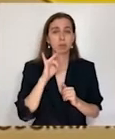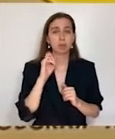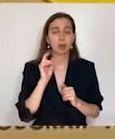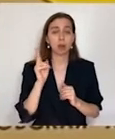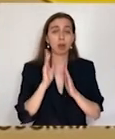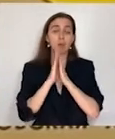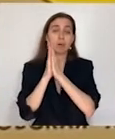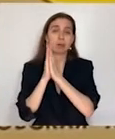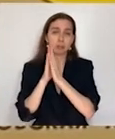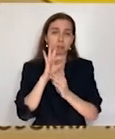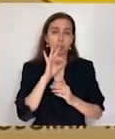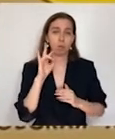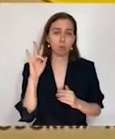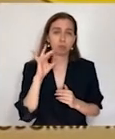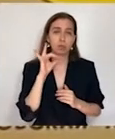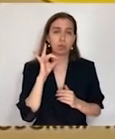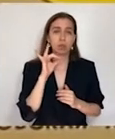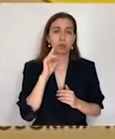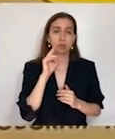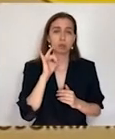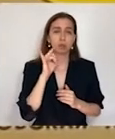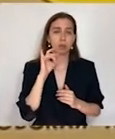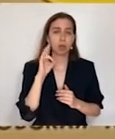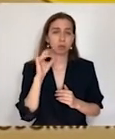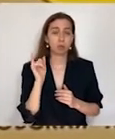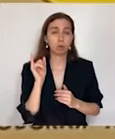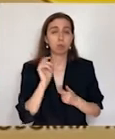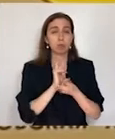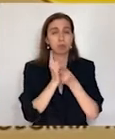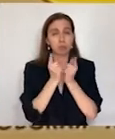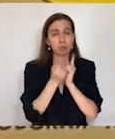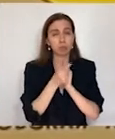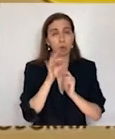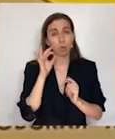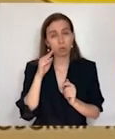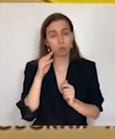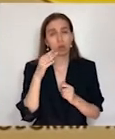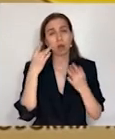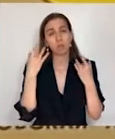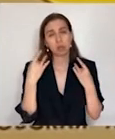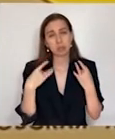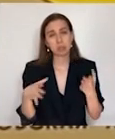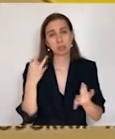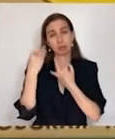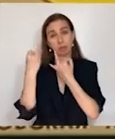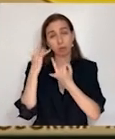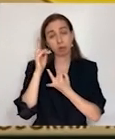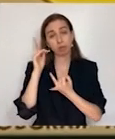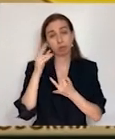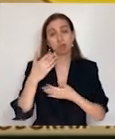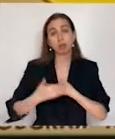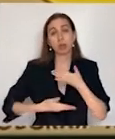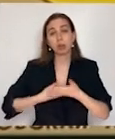в ООН и к Ирану с предложением перейти от общих разговоров к практическим шагам, направленным на установление мира между